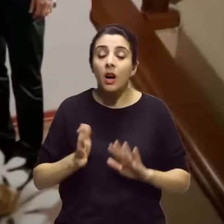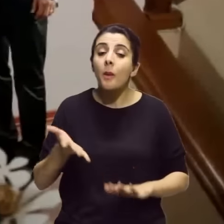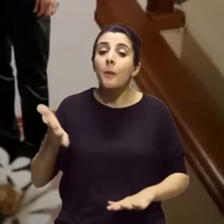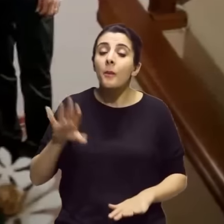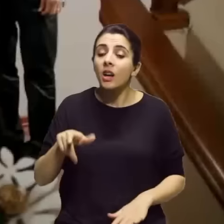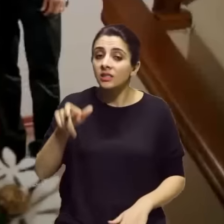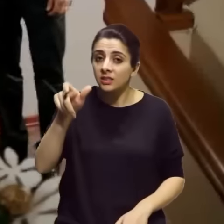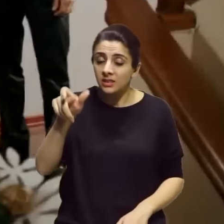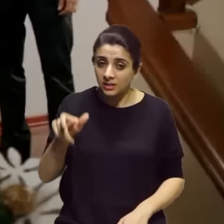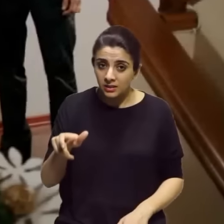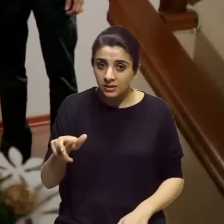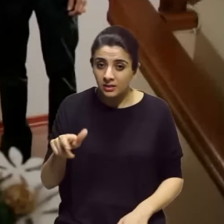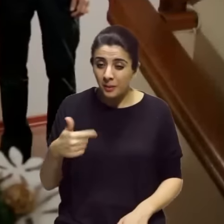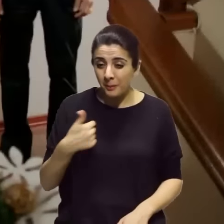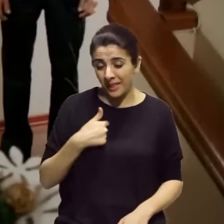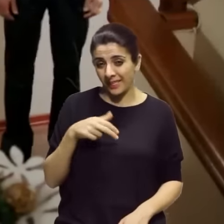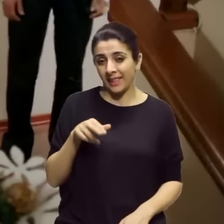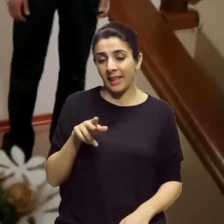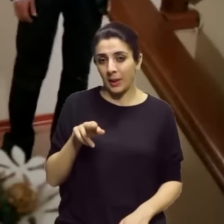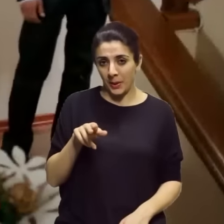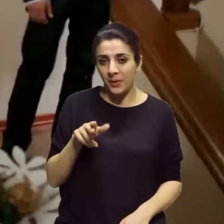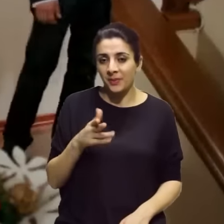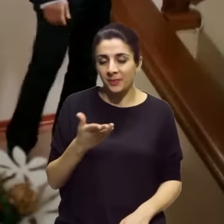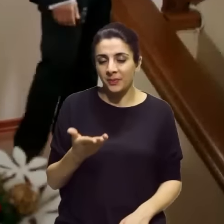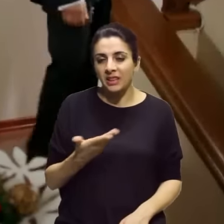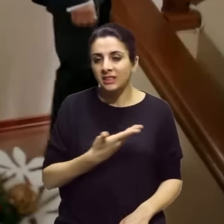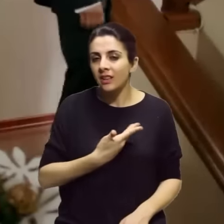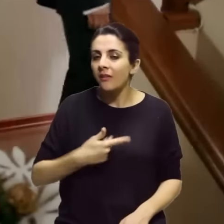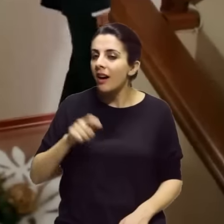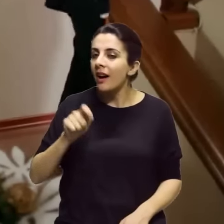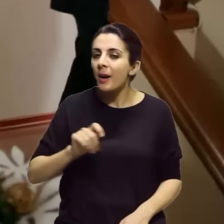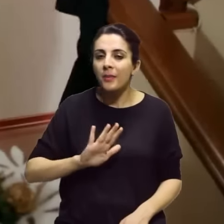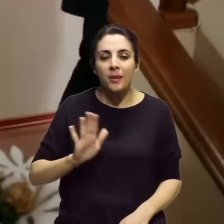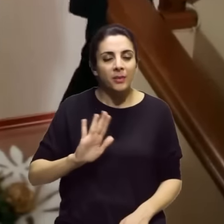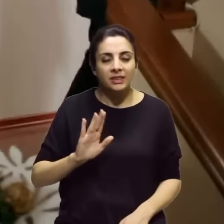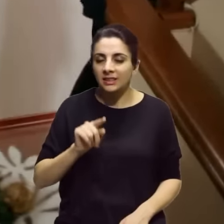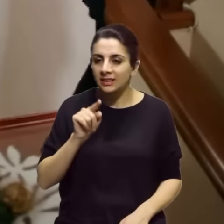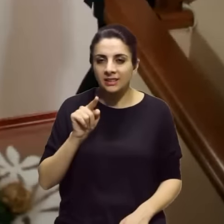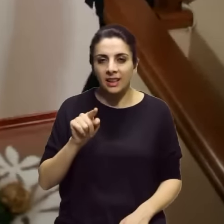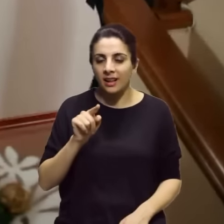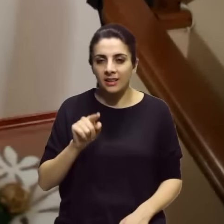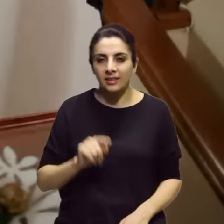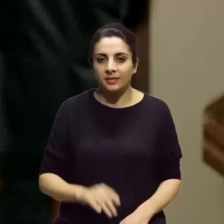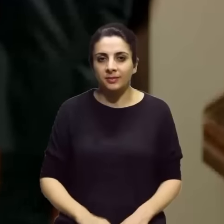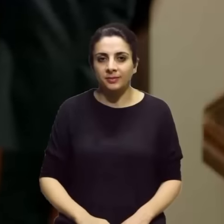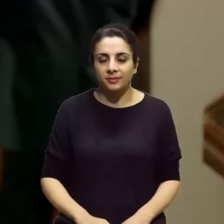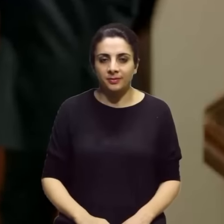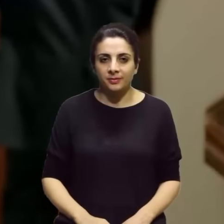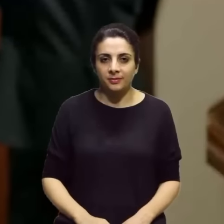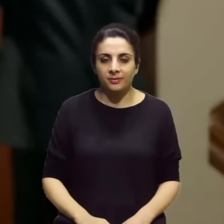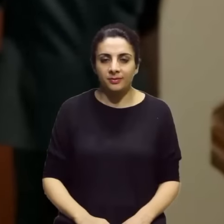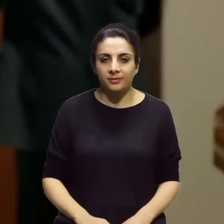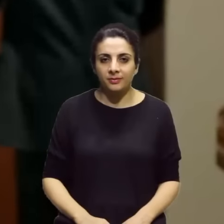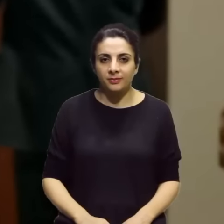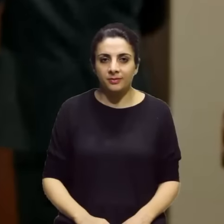Başkasını. Aralarında birkaç metre mesafe, sırtları, bakışları dönük duruyorlar. Mazhar tuvalet kapısı önünde,